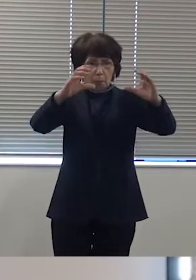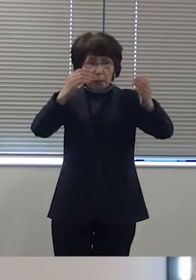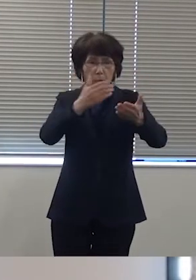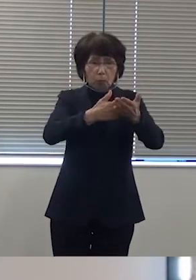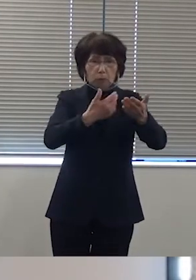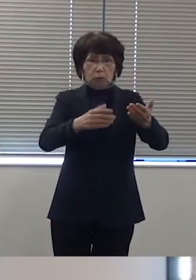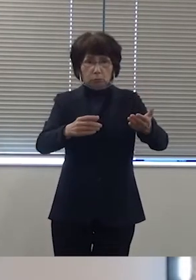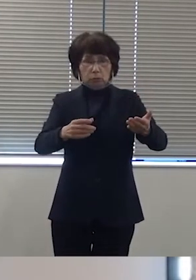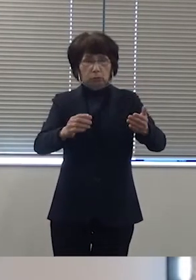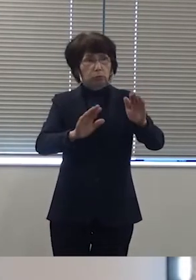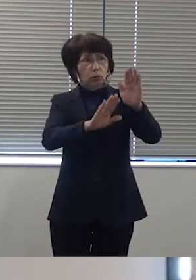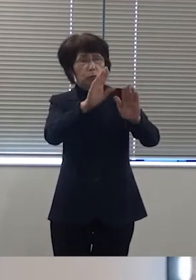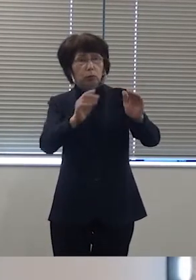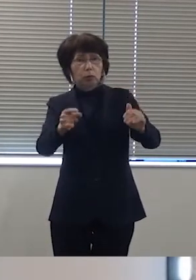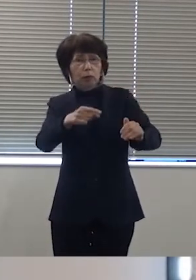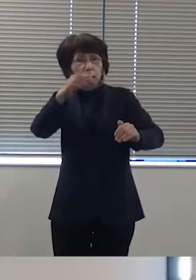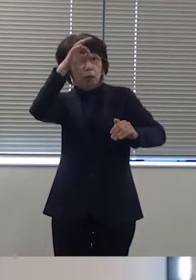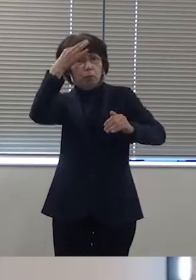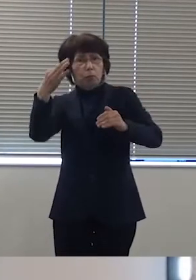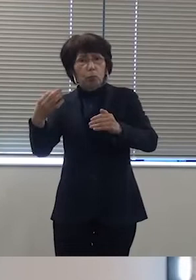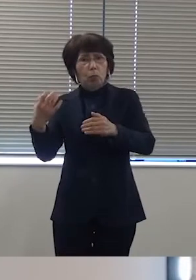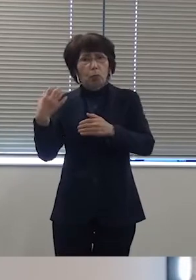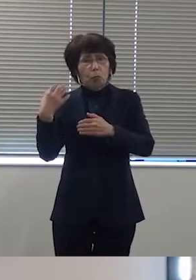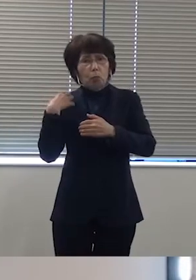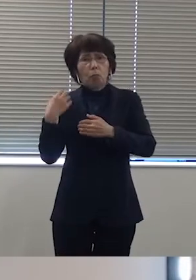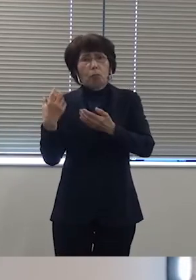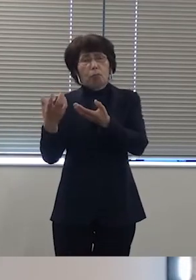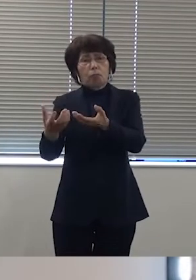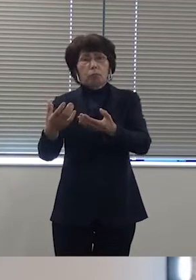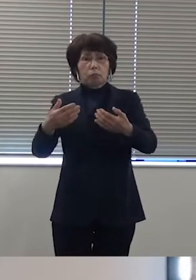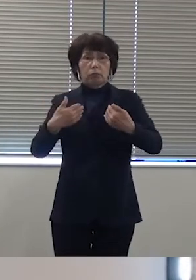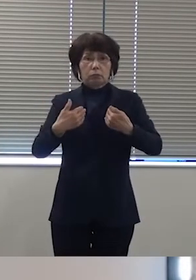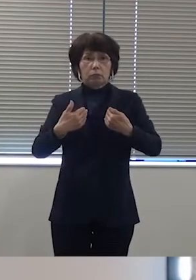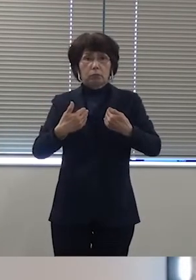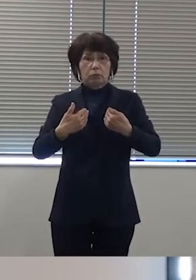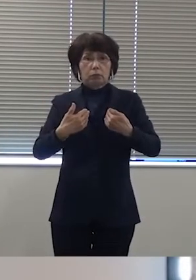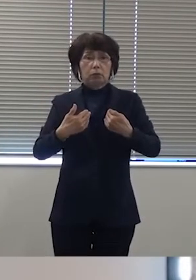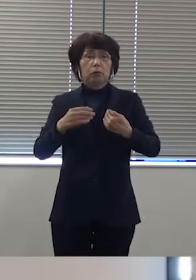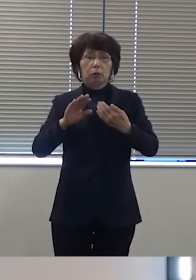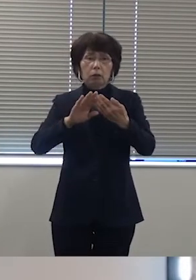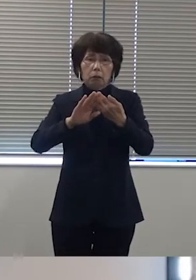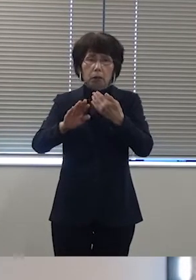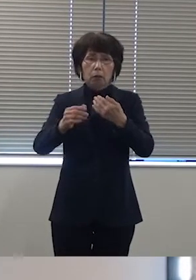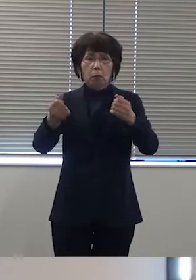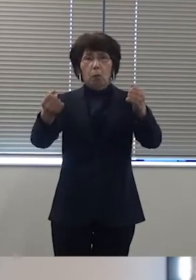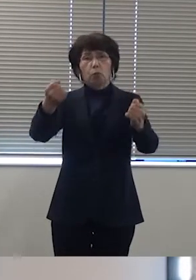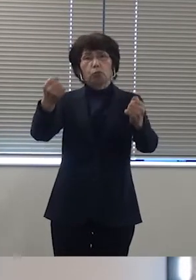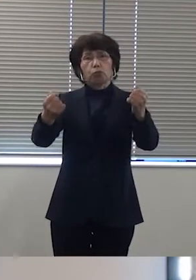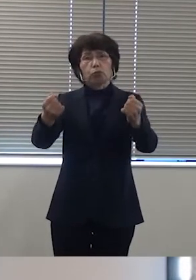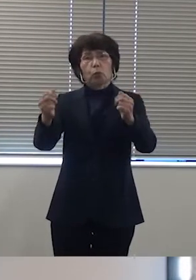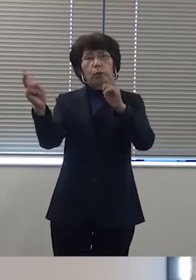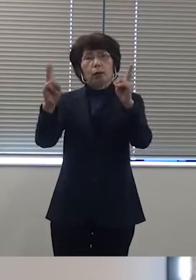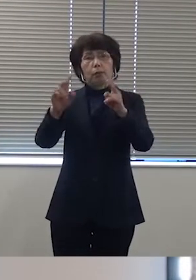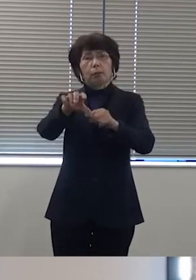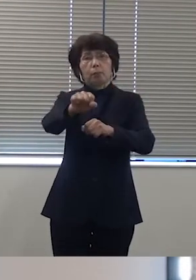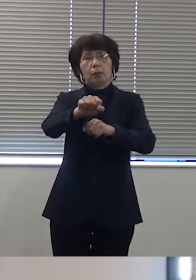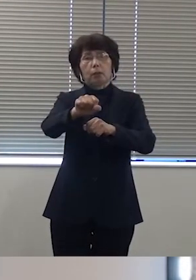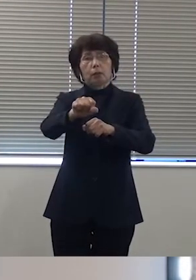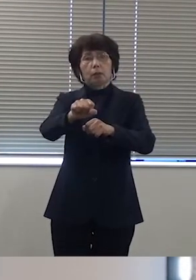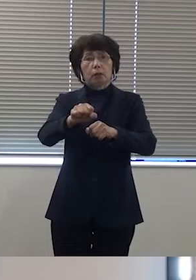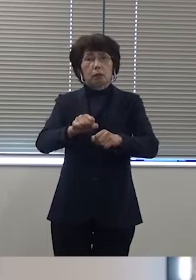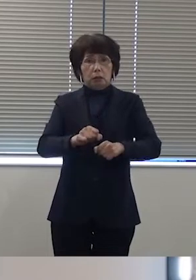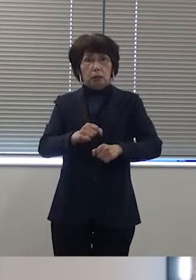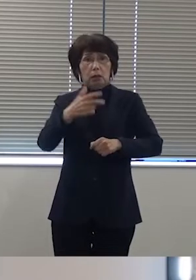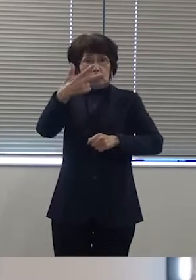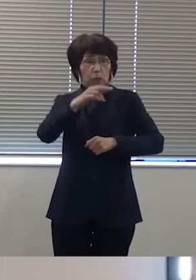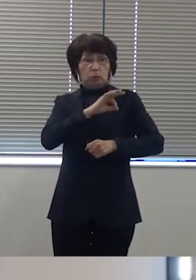社に抑えてるんですけど、事務職員がやるんだって無理だからって、そういうところをきちっとやってないと結果的に熊本と同じ状況にな